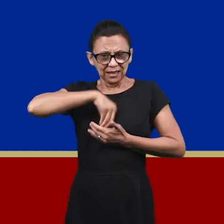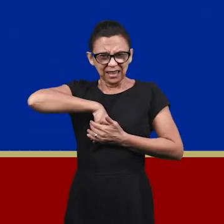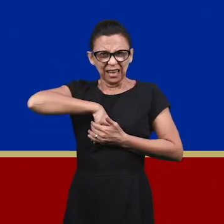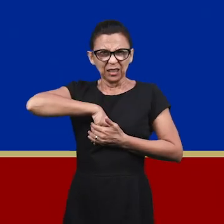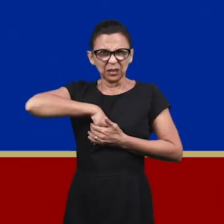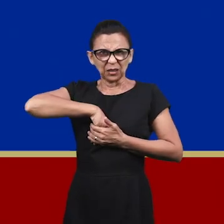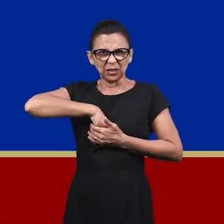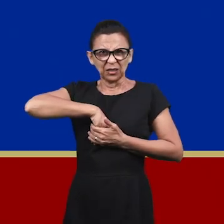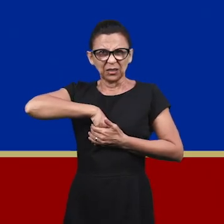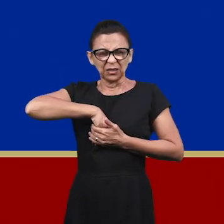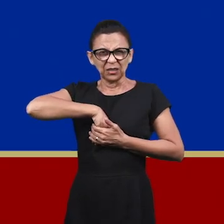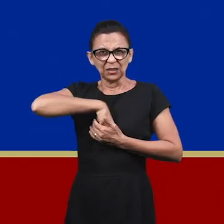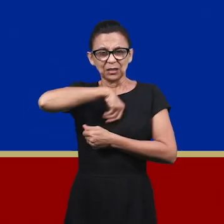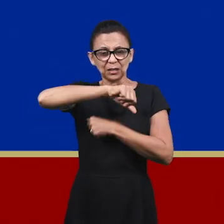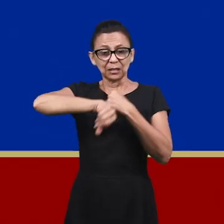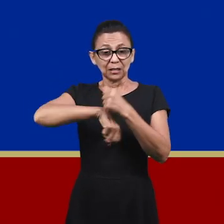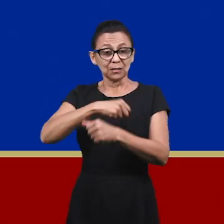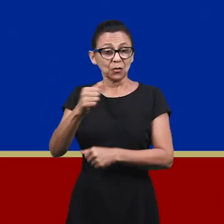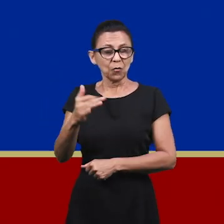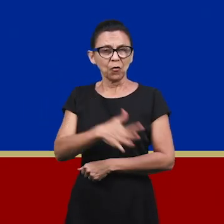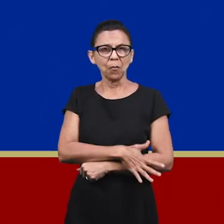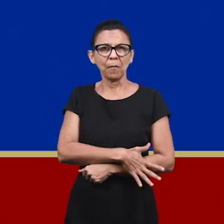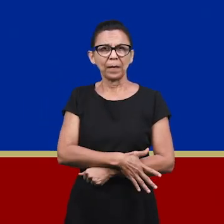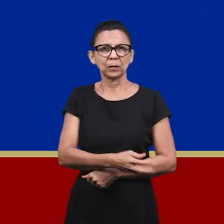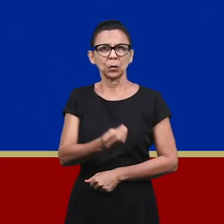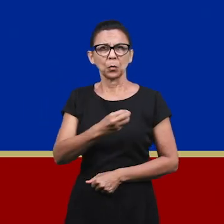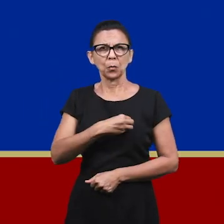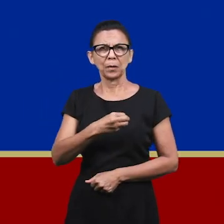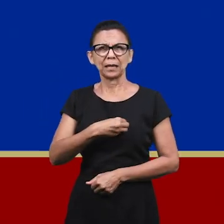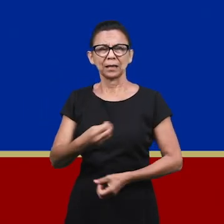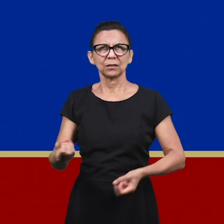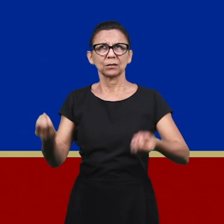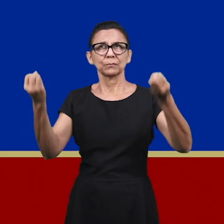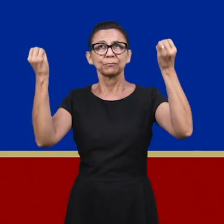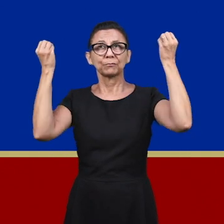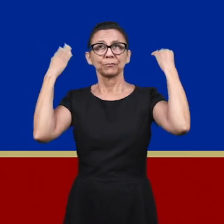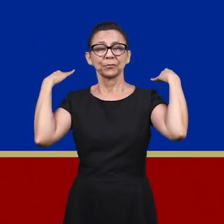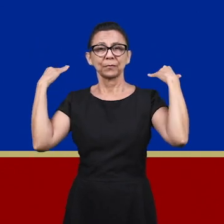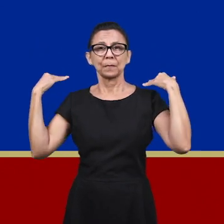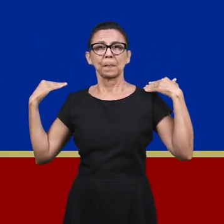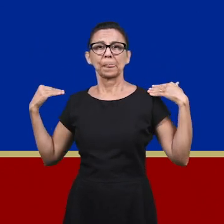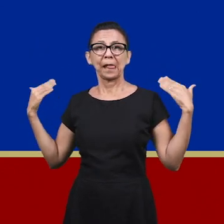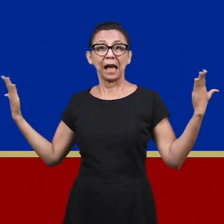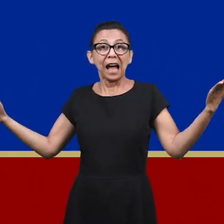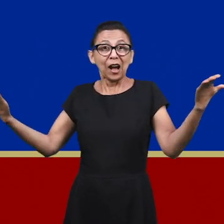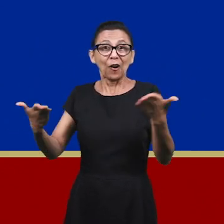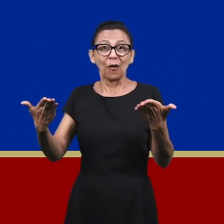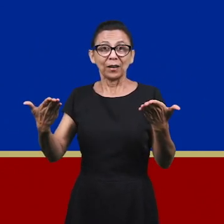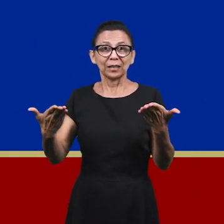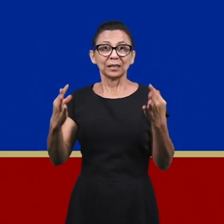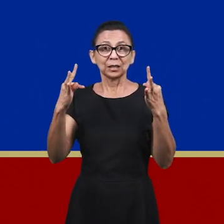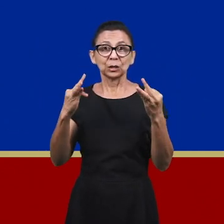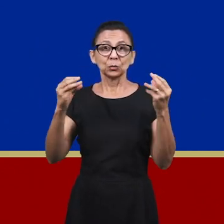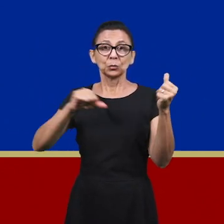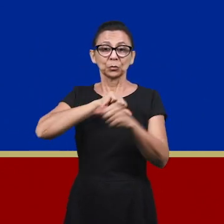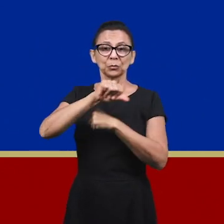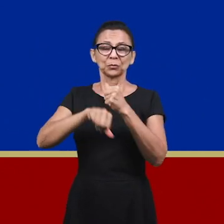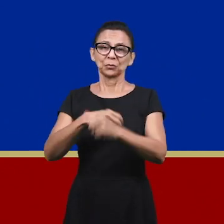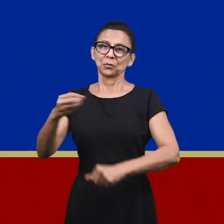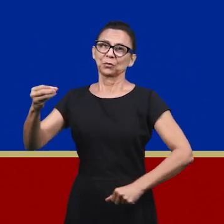passées. Voici, tout s'est fait nouveau. Zachée, Sérgio, se fez novo. il n'a pas